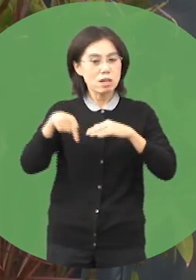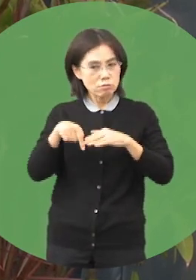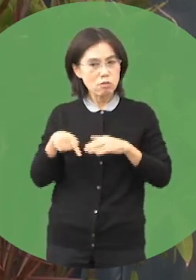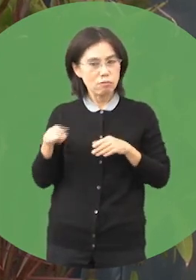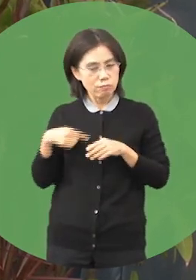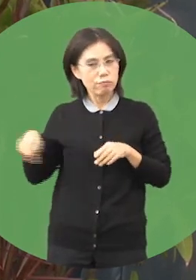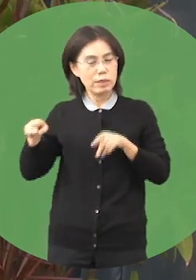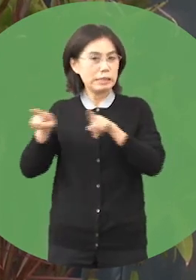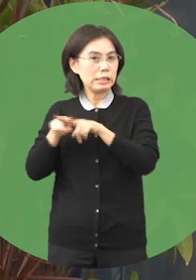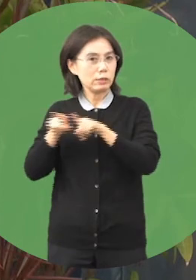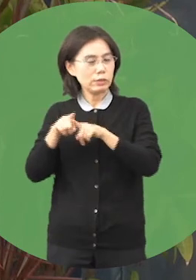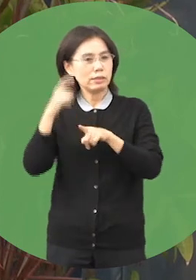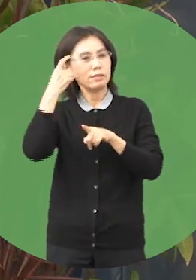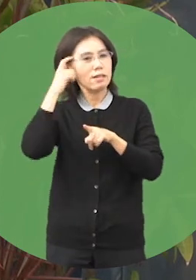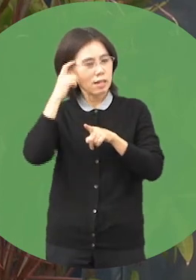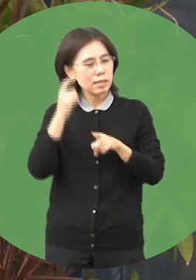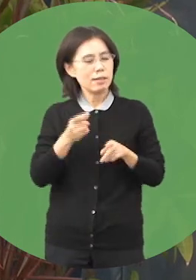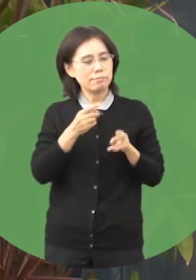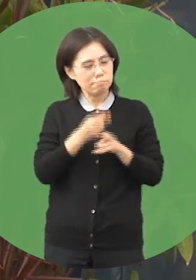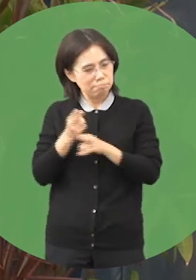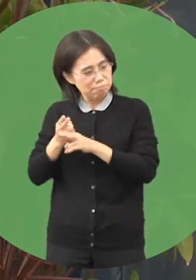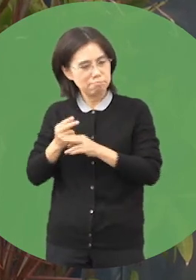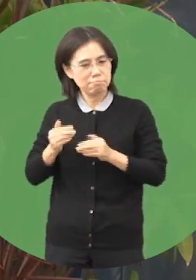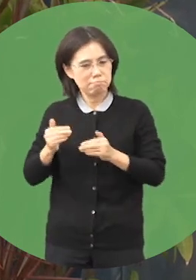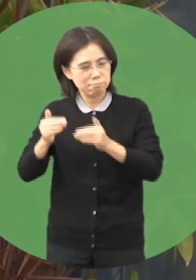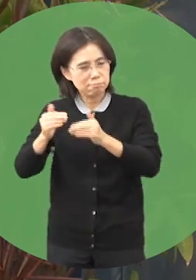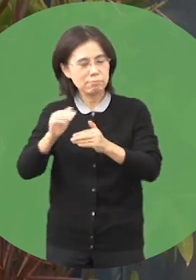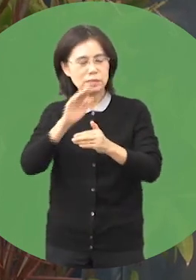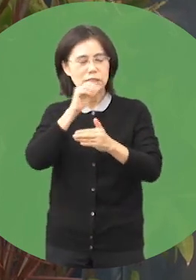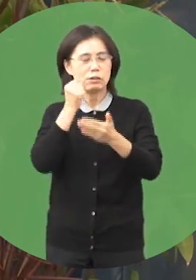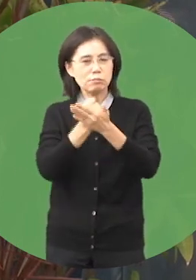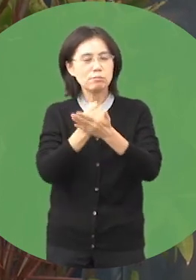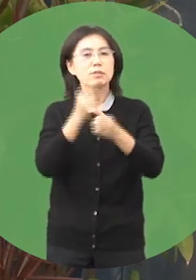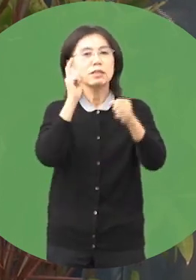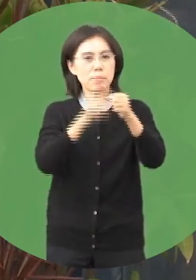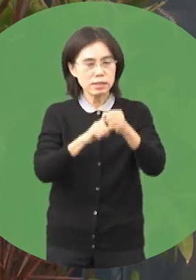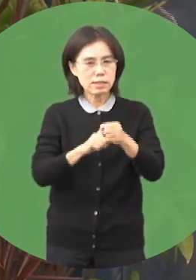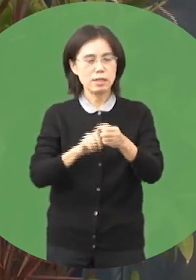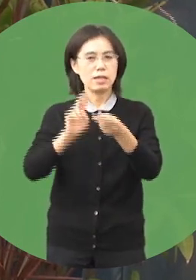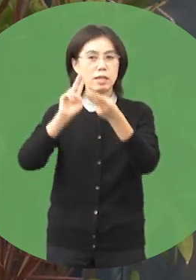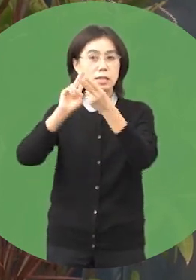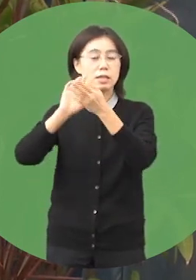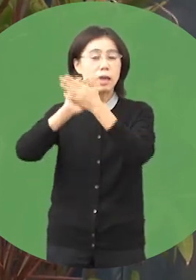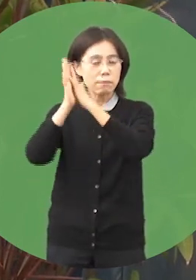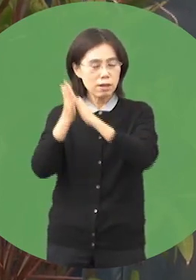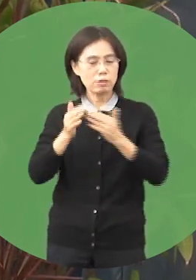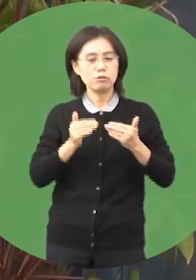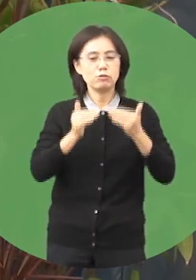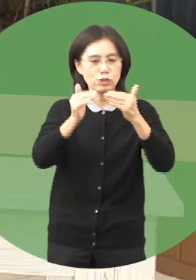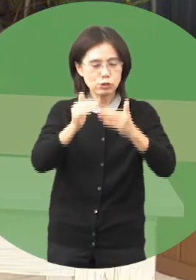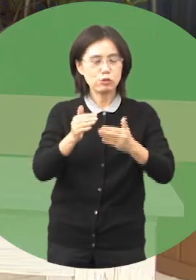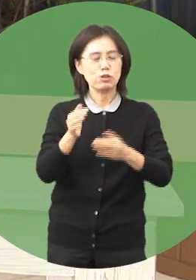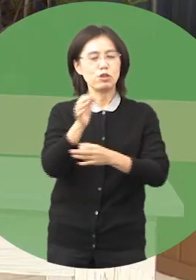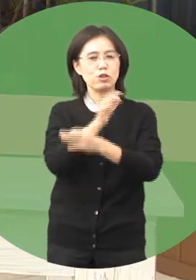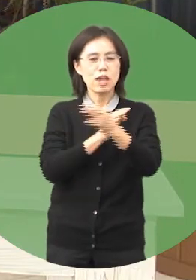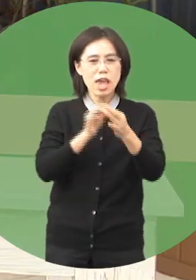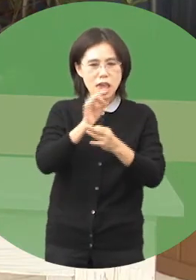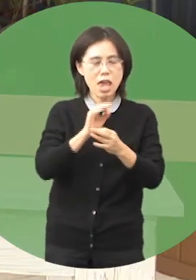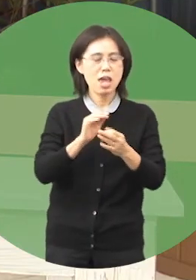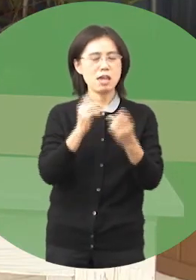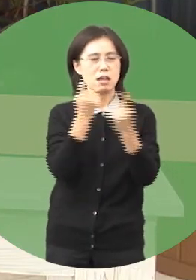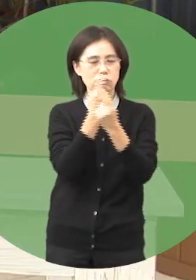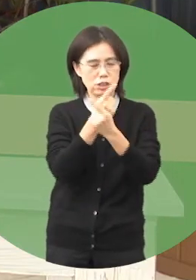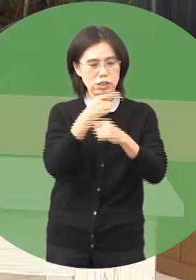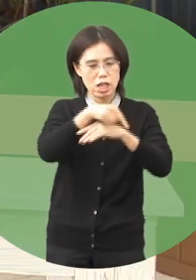え着実に実行する手段として県が推進する経営革新計画があります。 そうした企